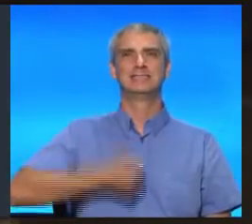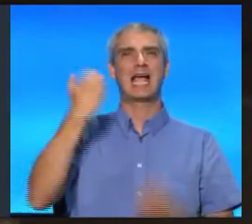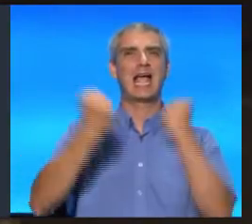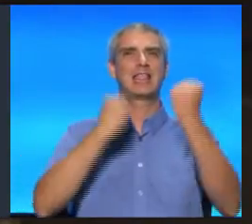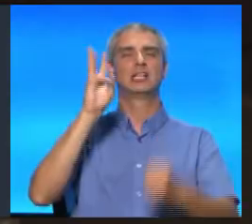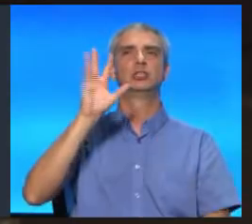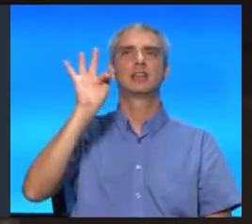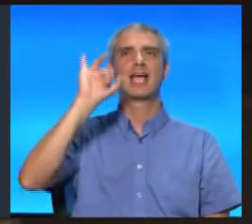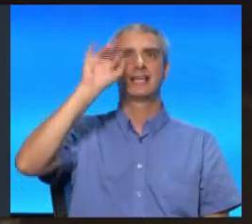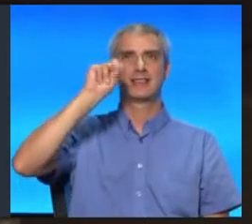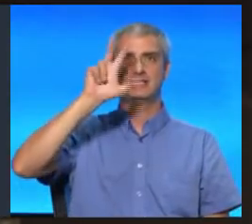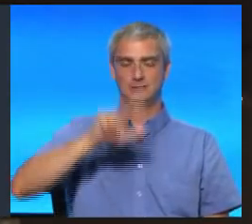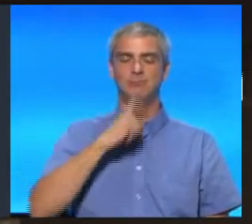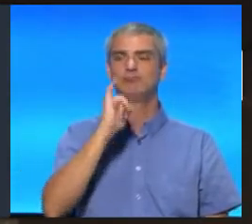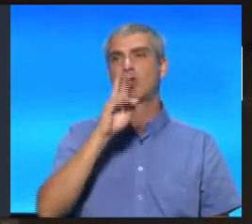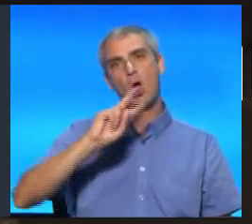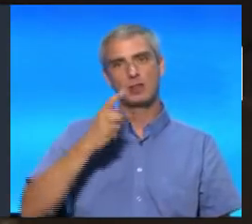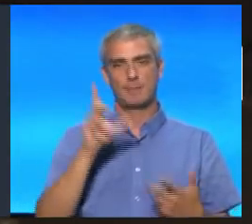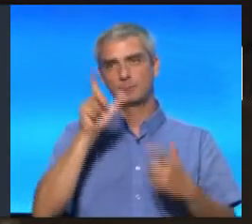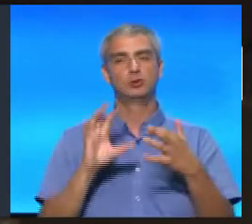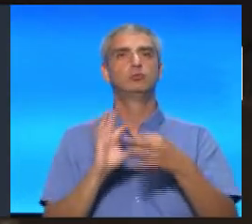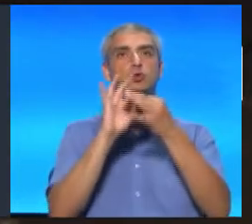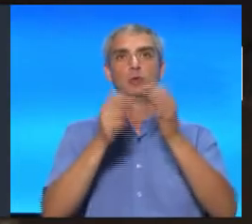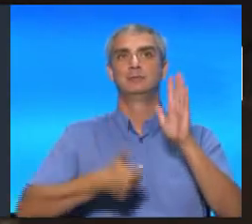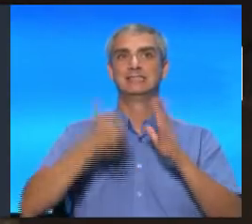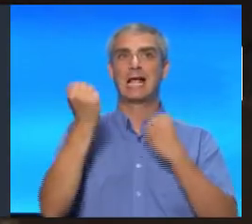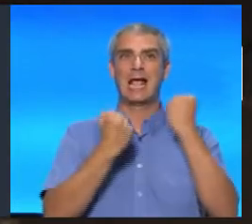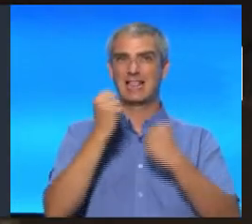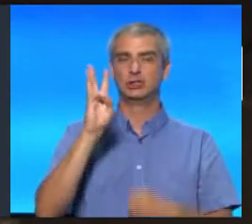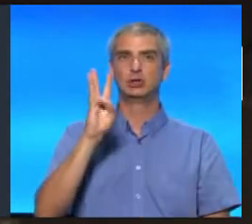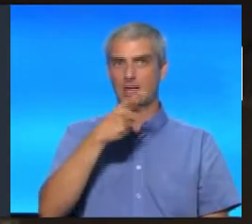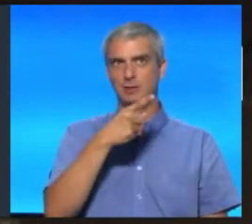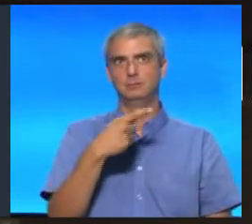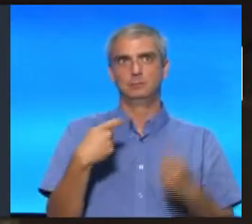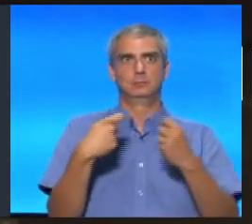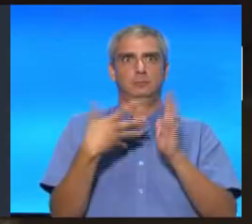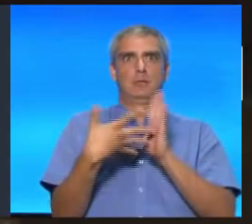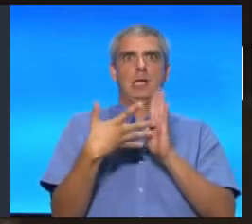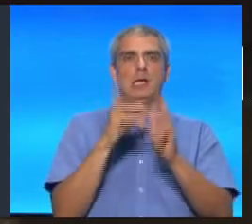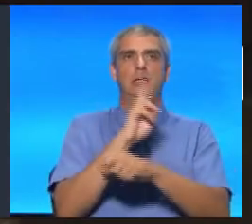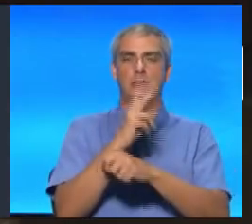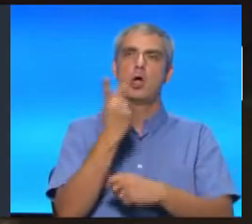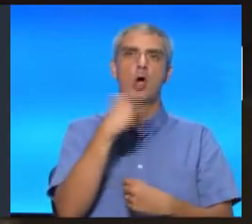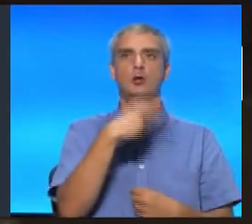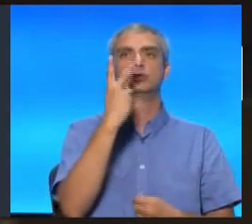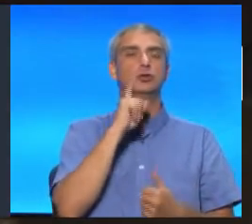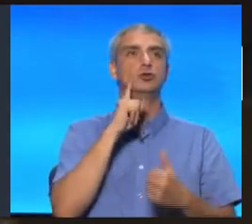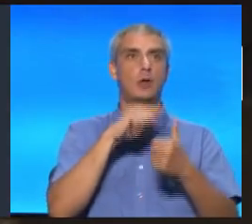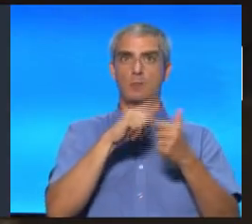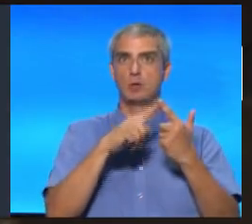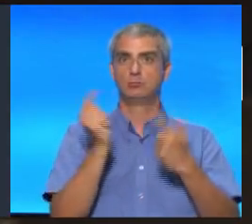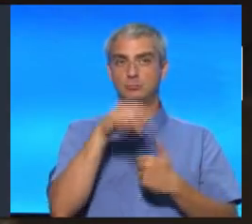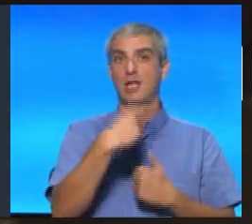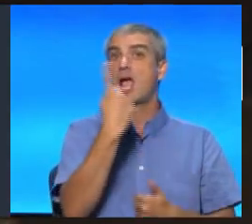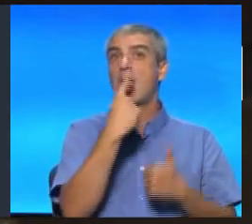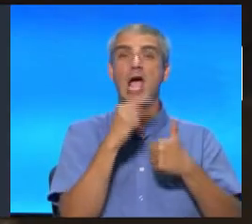כן, מיכל, שוב מקורבים של השר שטייניץ נחקרים בעזרה במסגרת הפרשה הזאת. היום שני שמות נוספים מגיעים לחד. אחד